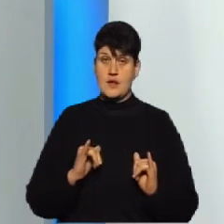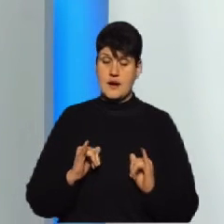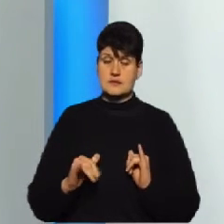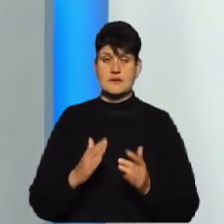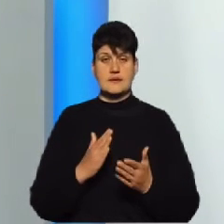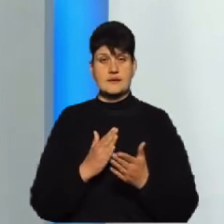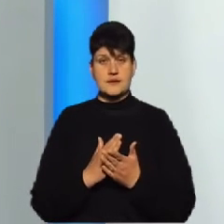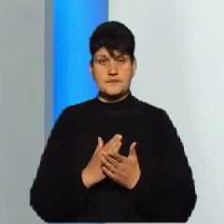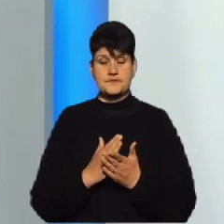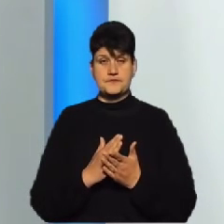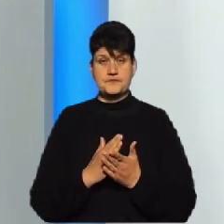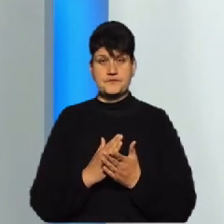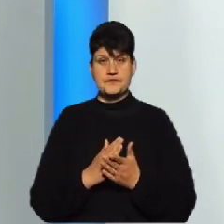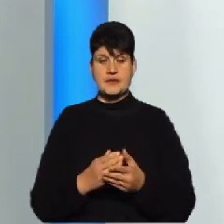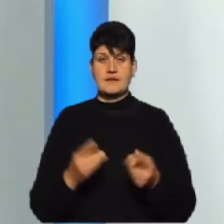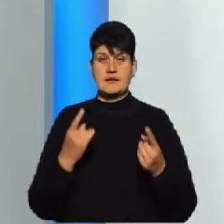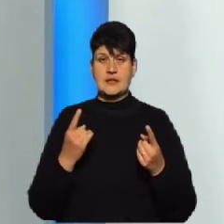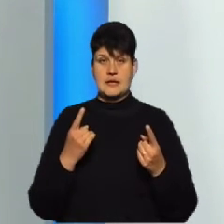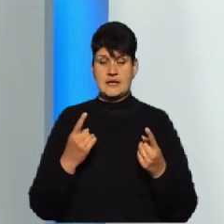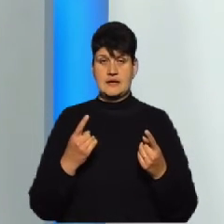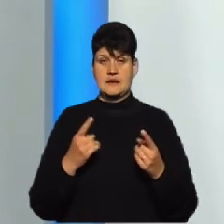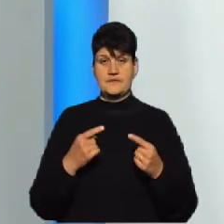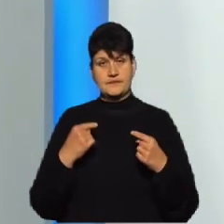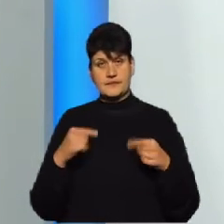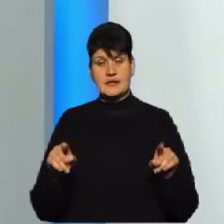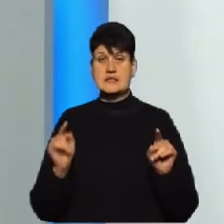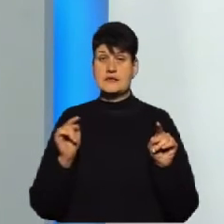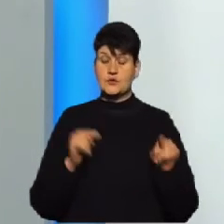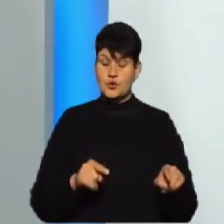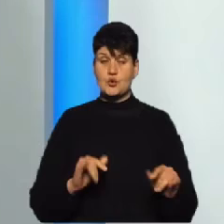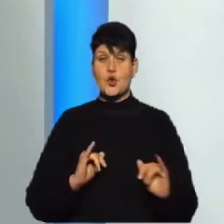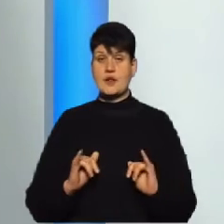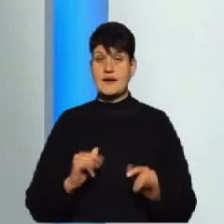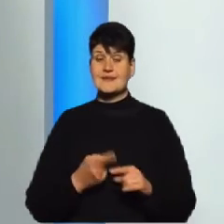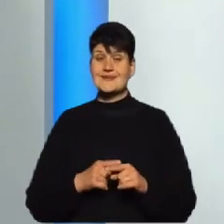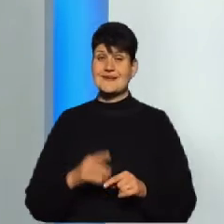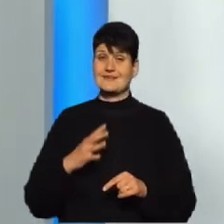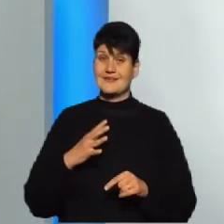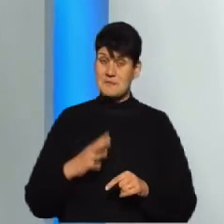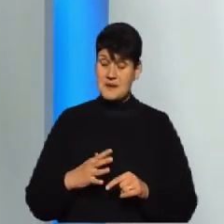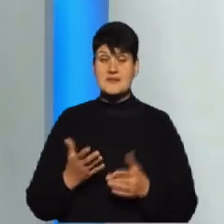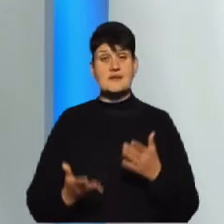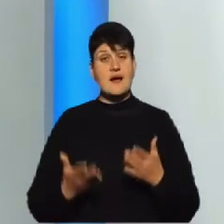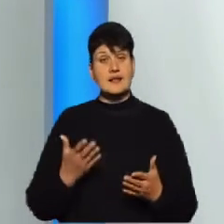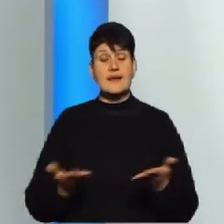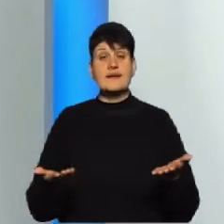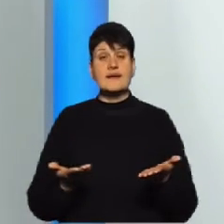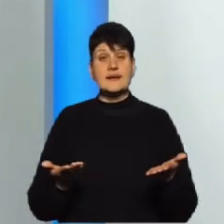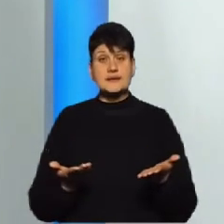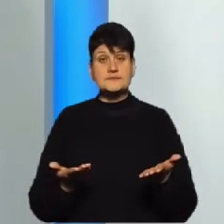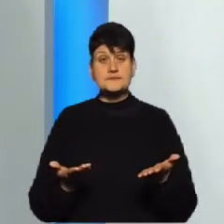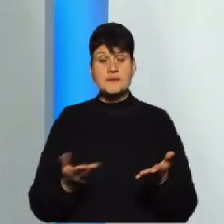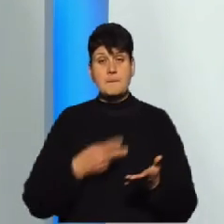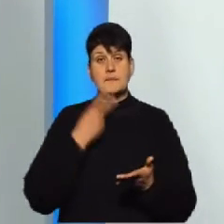значна відмінність в тому, що толерантність – це терпимість, але яка передбачає і